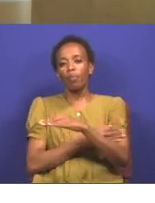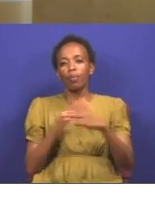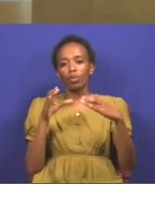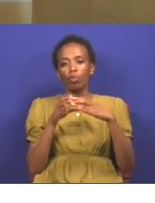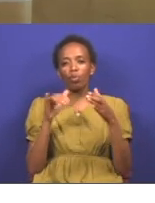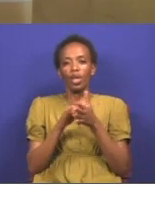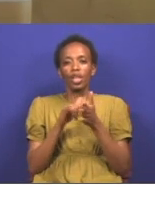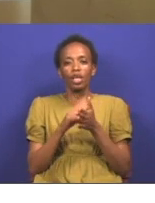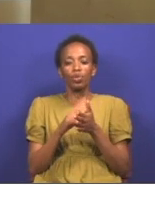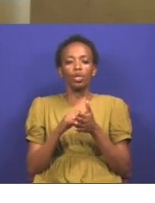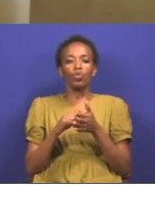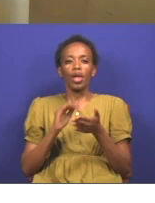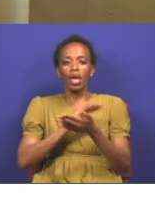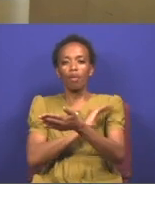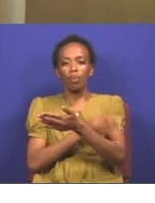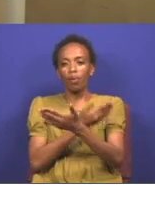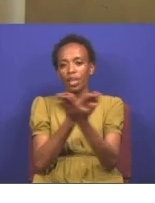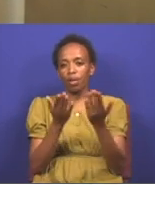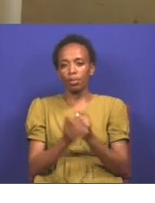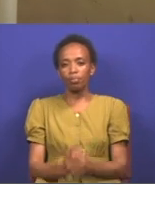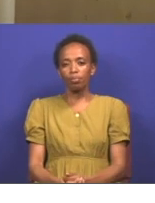turn economically empower them.